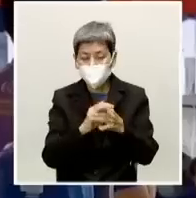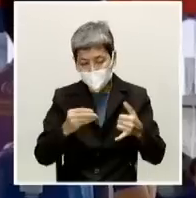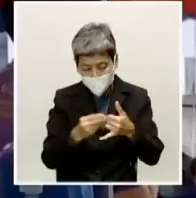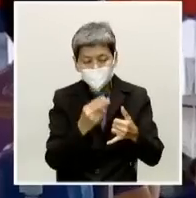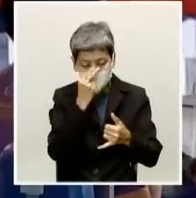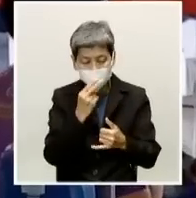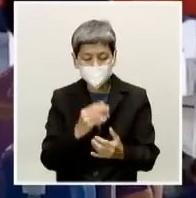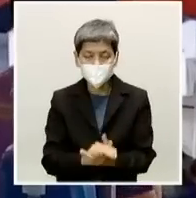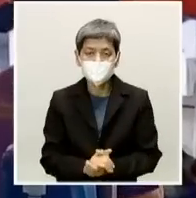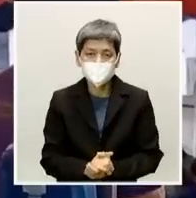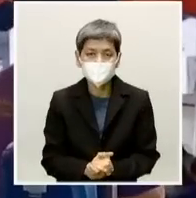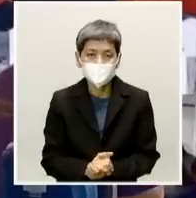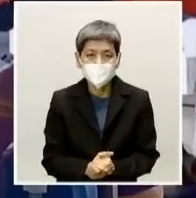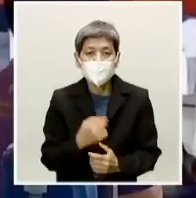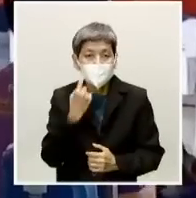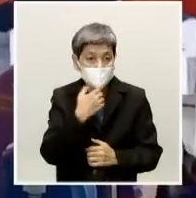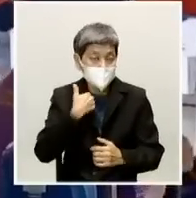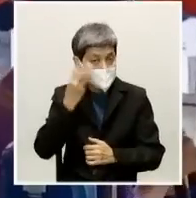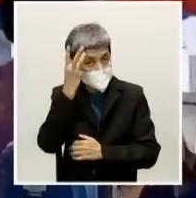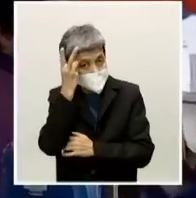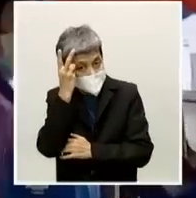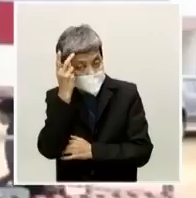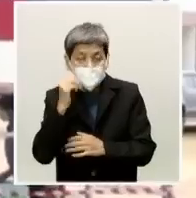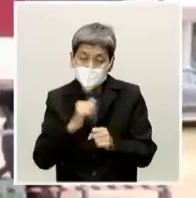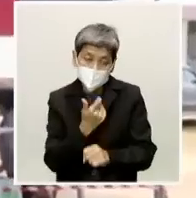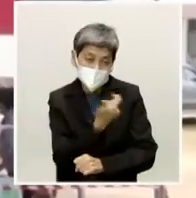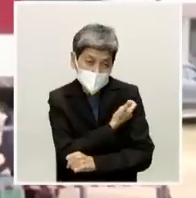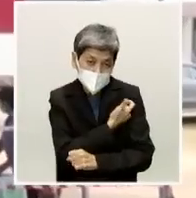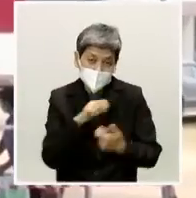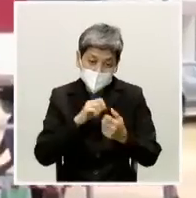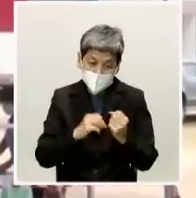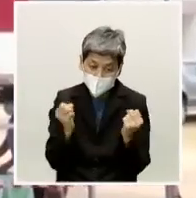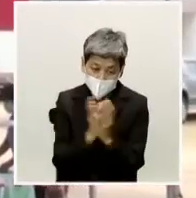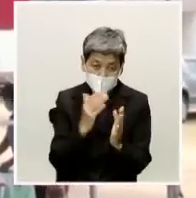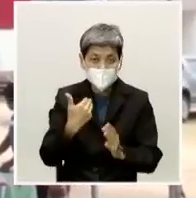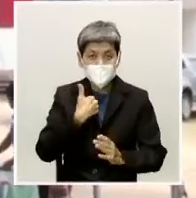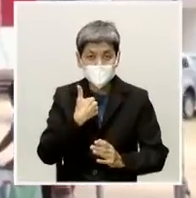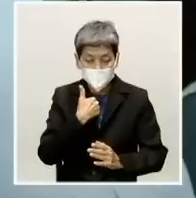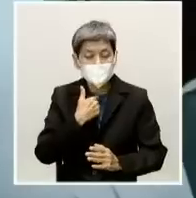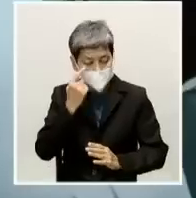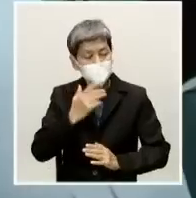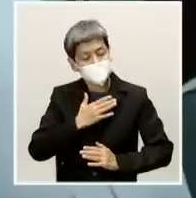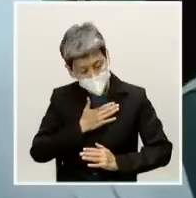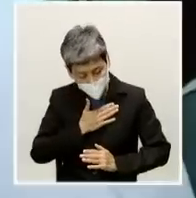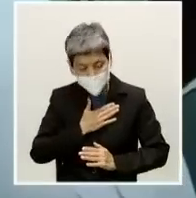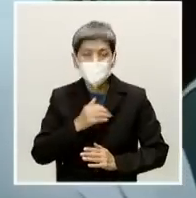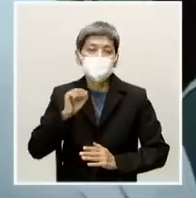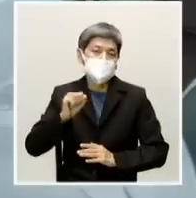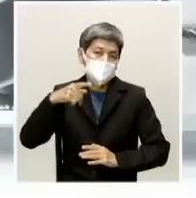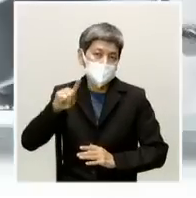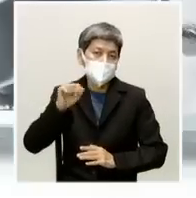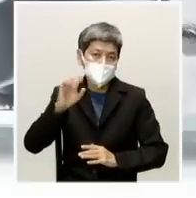กครั้งหนึ่งนั่นเองนะครับก็ใครที่อาจจะกังวลใจเรื่องของผลข้างเคียงที่อาจจะเกิดขึ้นก็น่าจะสบายใจได้ในระดับหนึ่งเพราะว่าก็